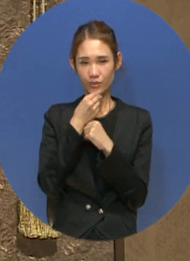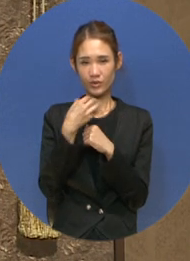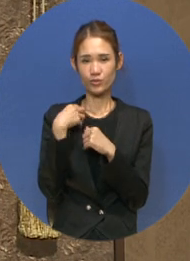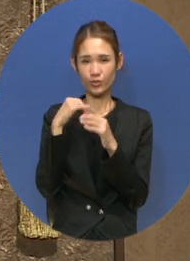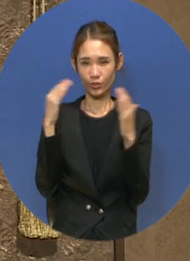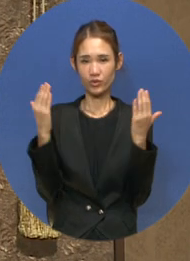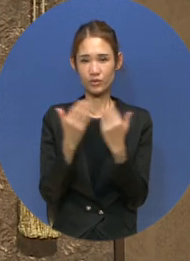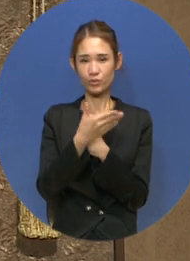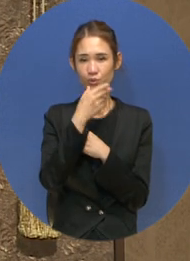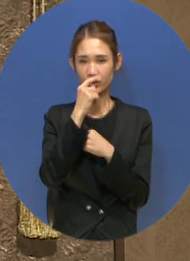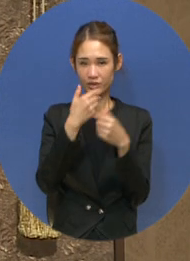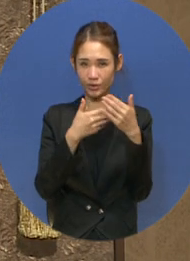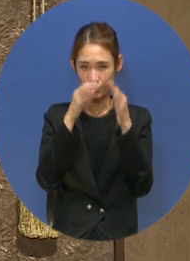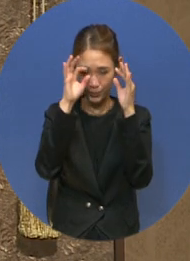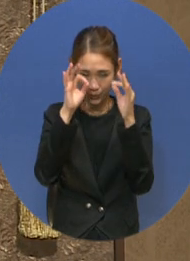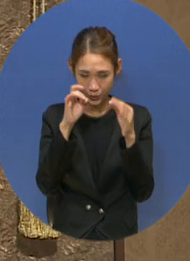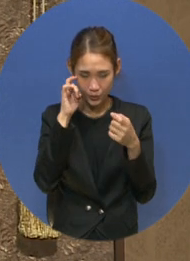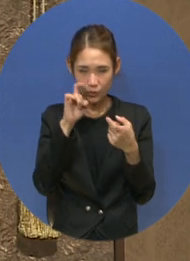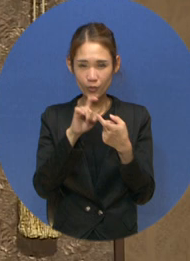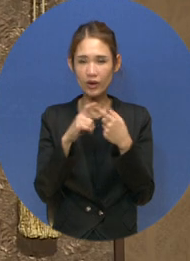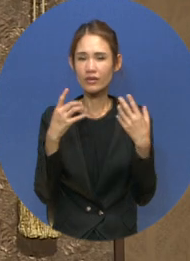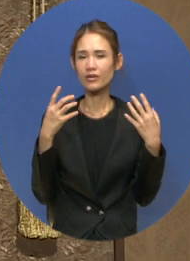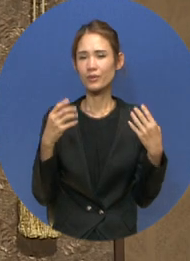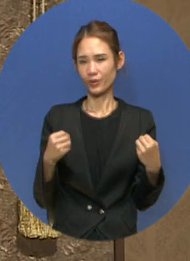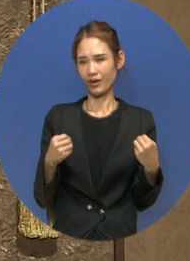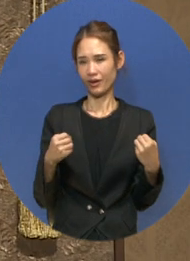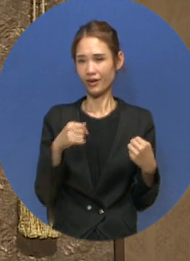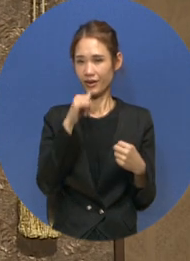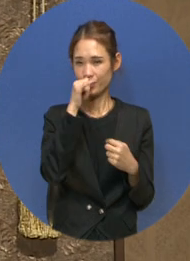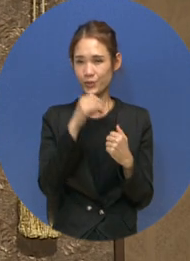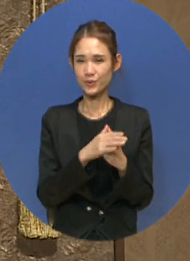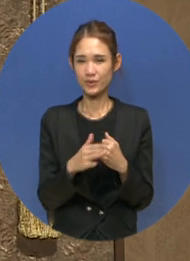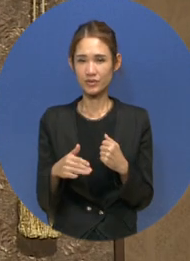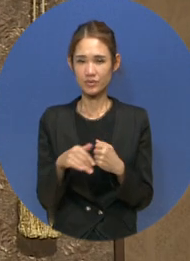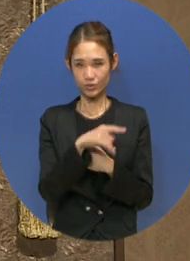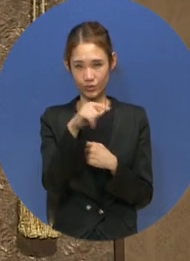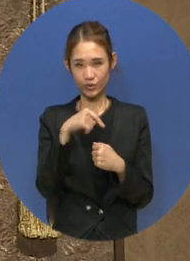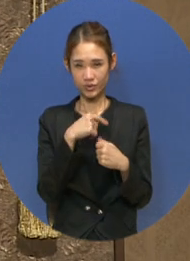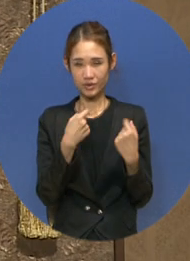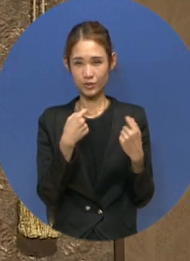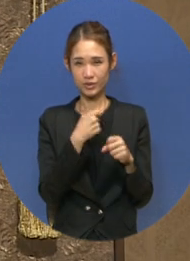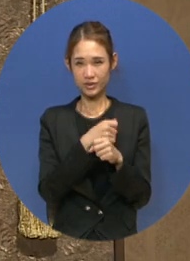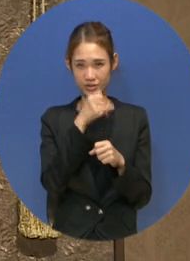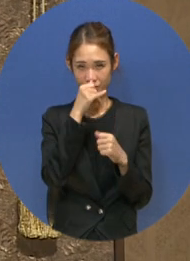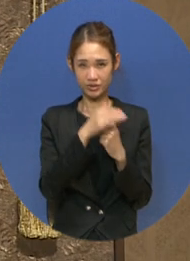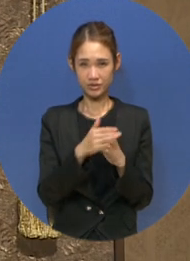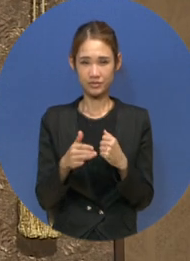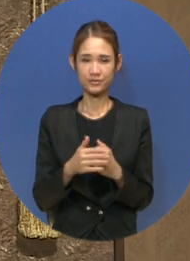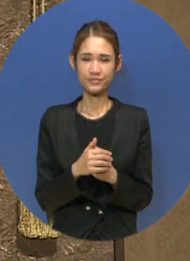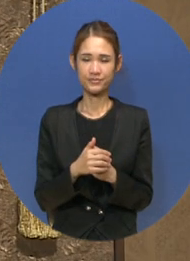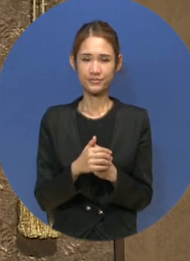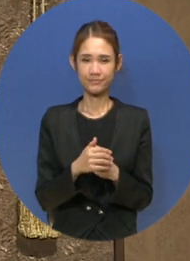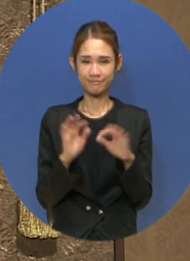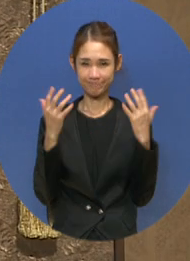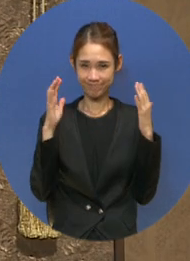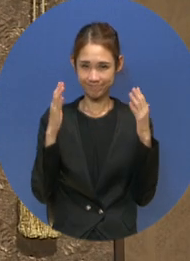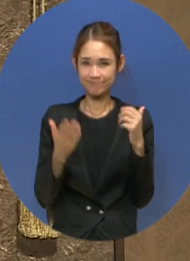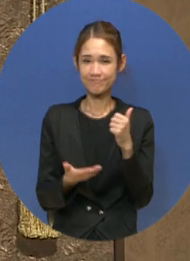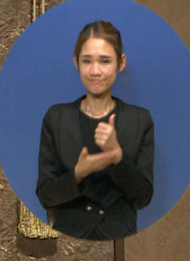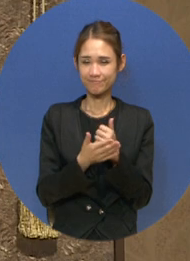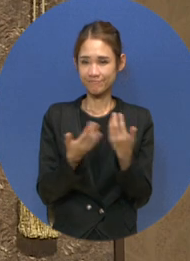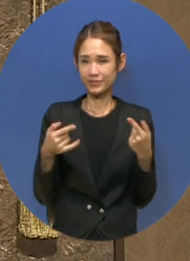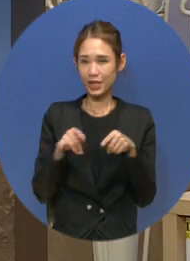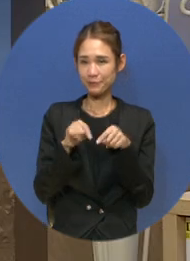하는 모든 분들이 복지TV에 대한 부분에 많은 관심을 갖고 있고 또 그렇게 하고 있기 때문에 응원하고 네.